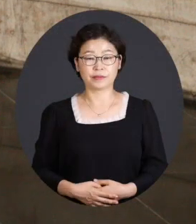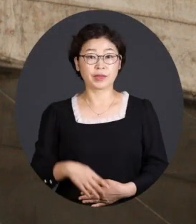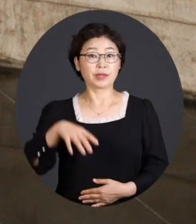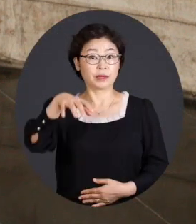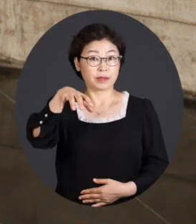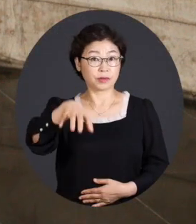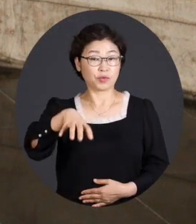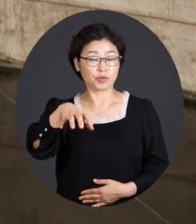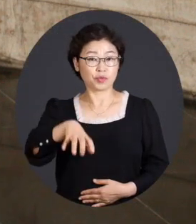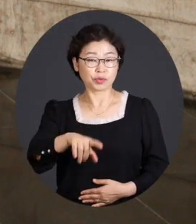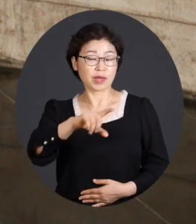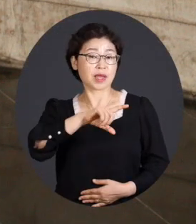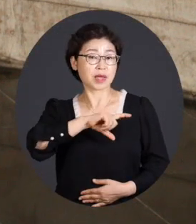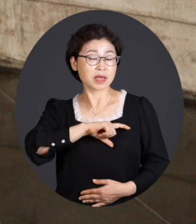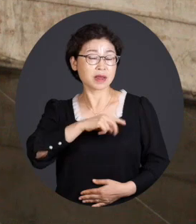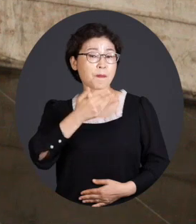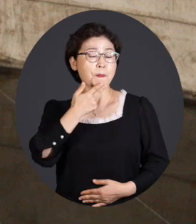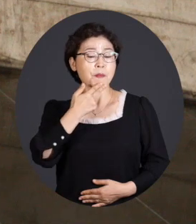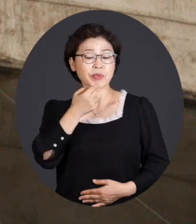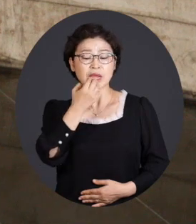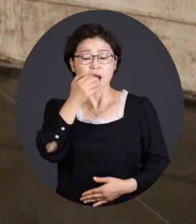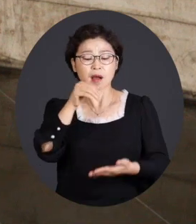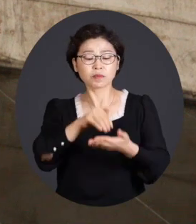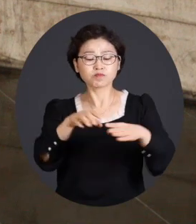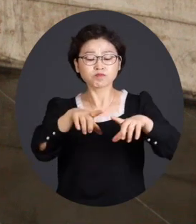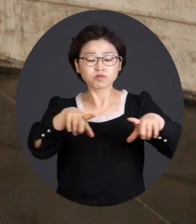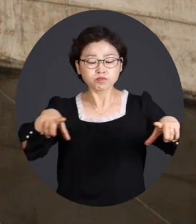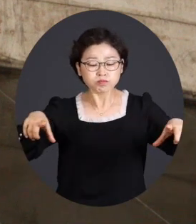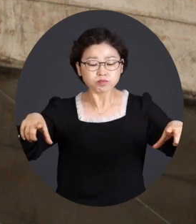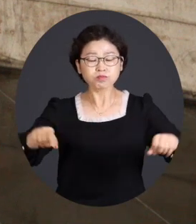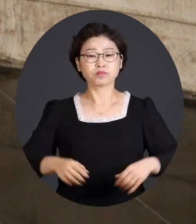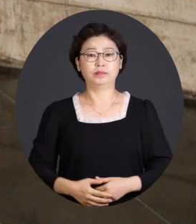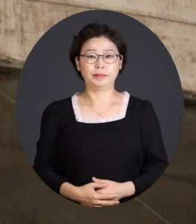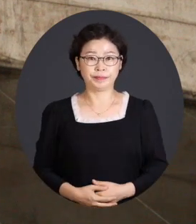여기에 이름 없는 비석이 있습니다. 백비.